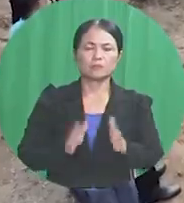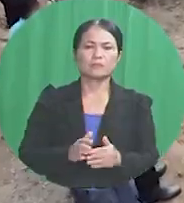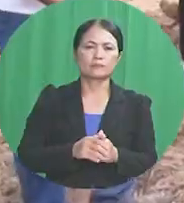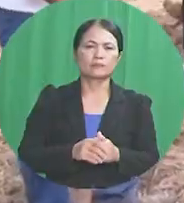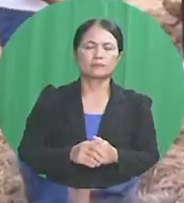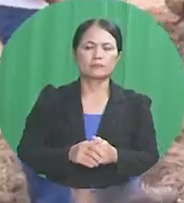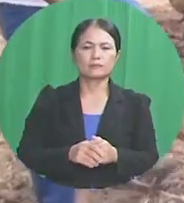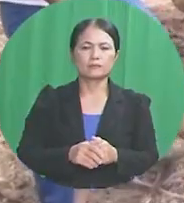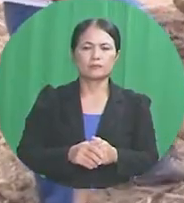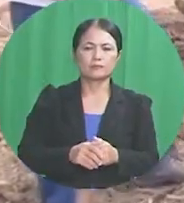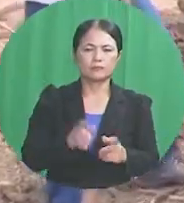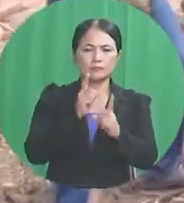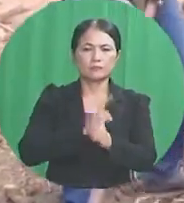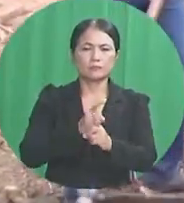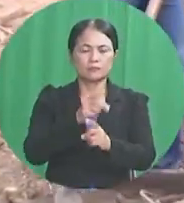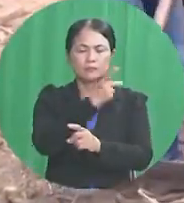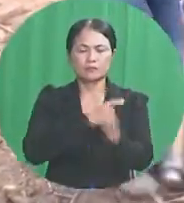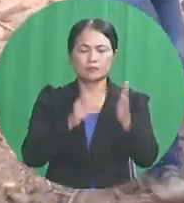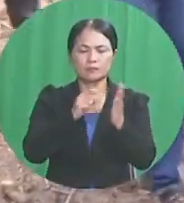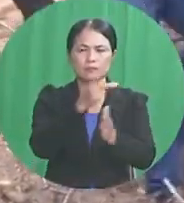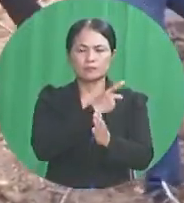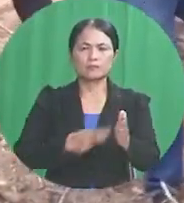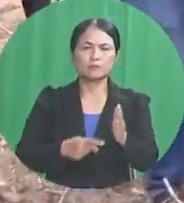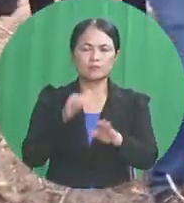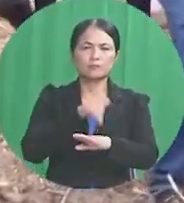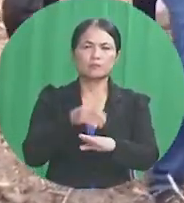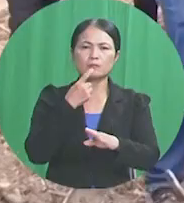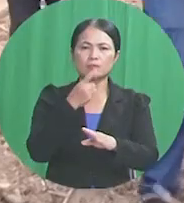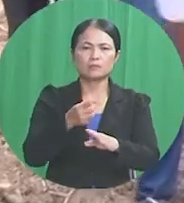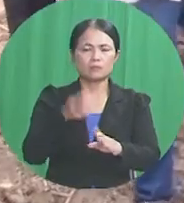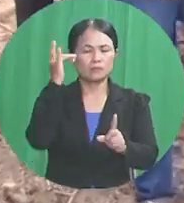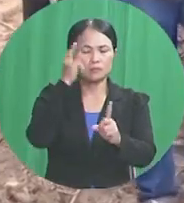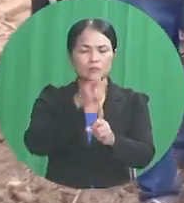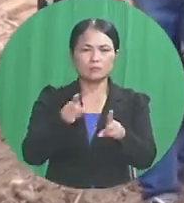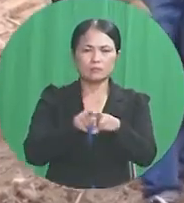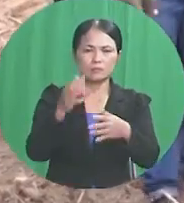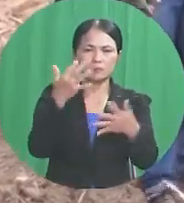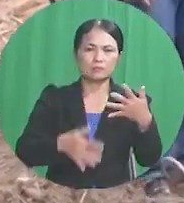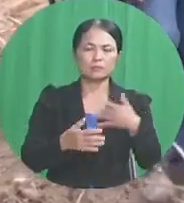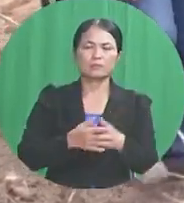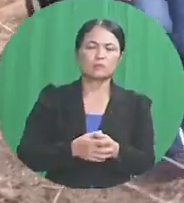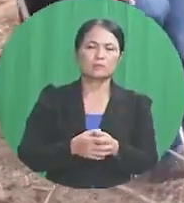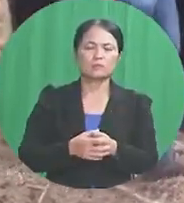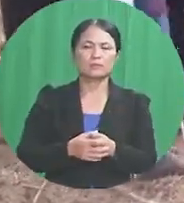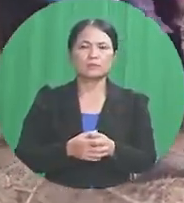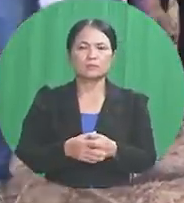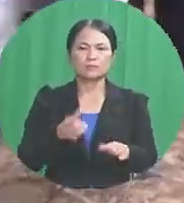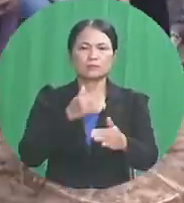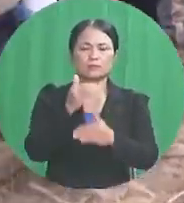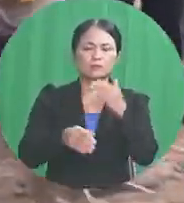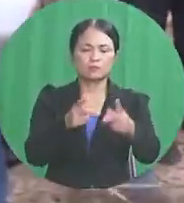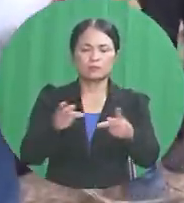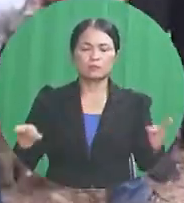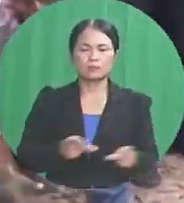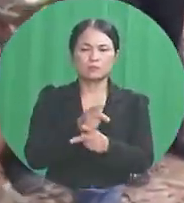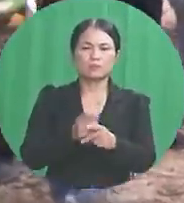รีตามระยะประริจกรดคังเลือบานบัญเจอัมปีโกลบำน้องโดยต่อเติมอภิวัตส่วนภูต